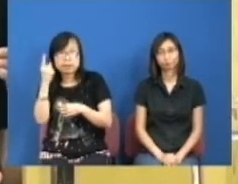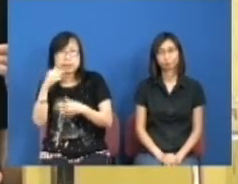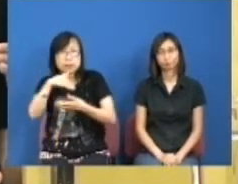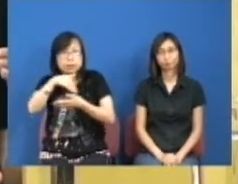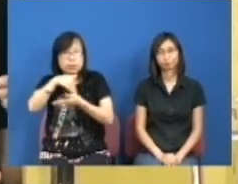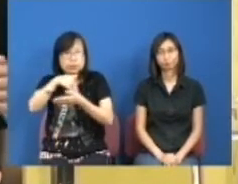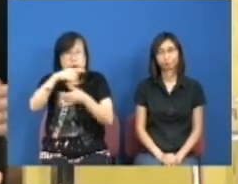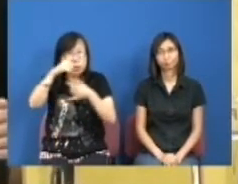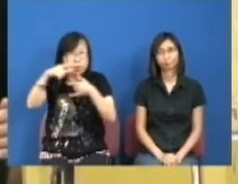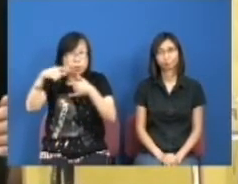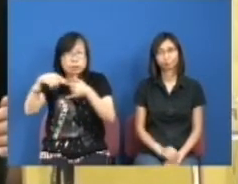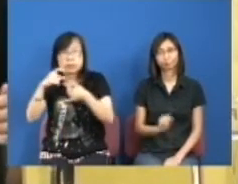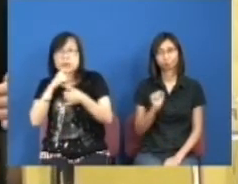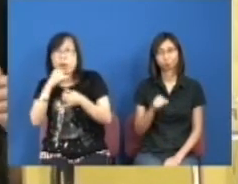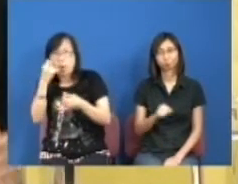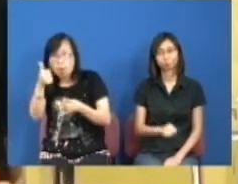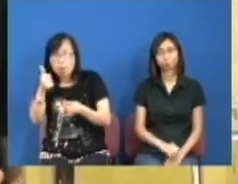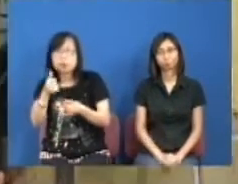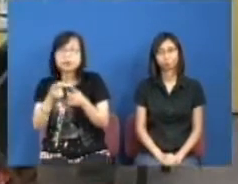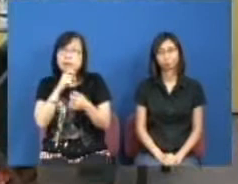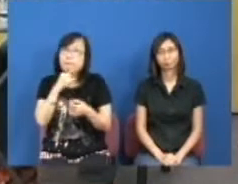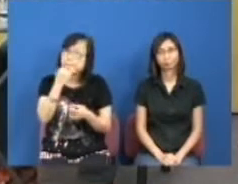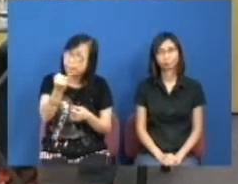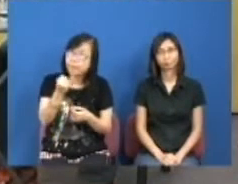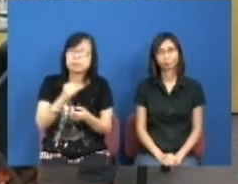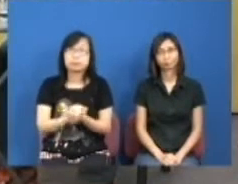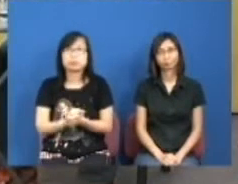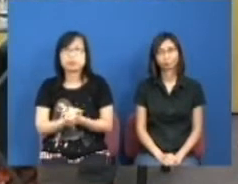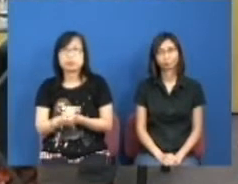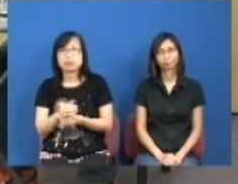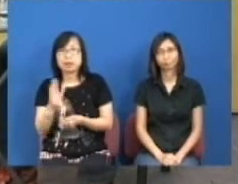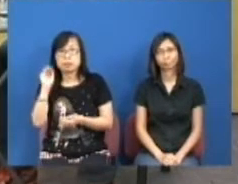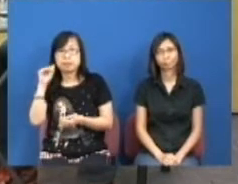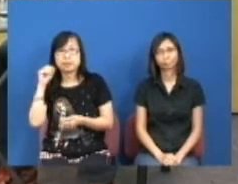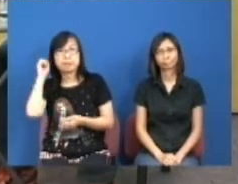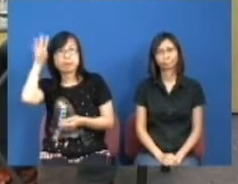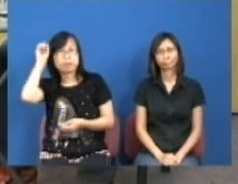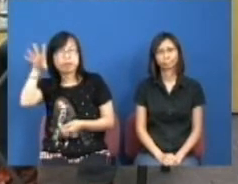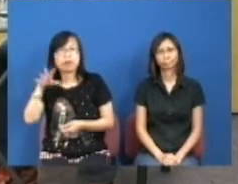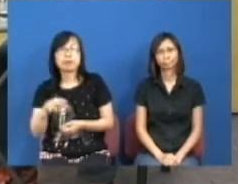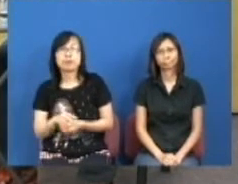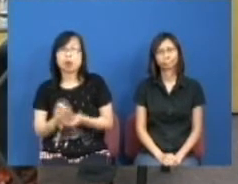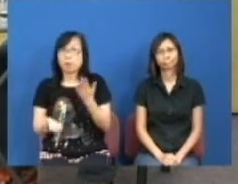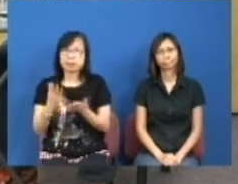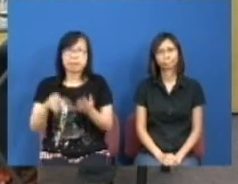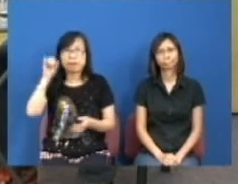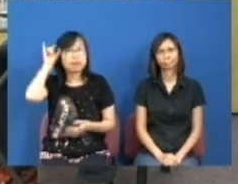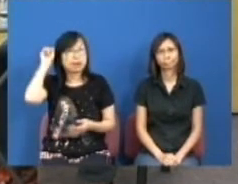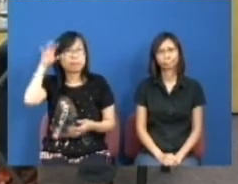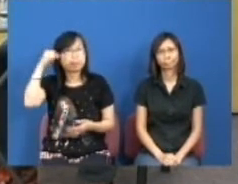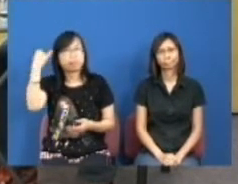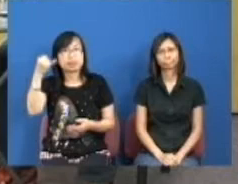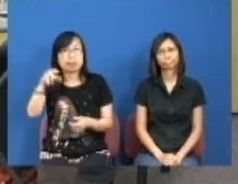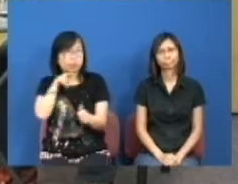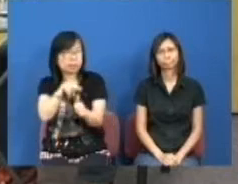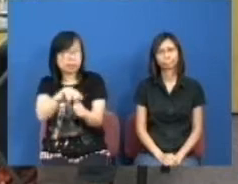有佢嘅好處同埋唔好處，亦都令到香港嘅公民社會咧係可以發揮到或者發揮唔到這個監察